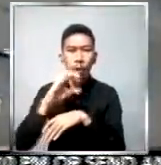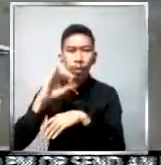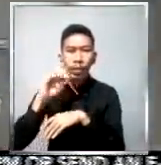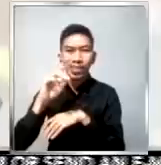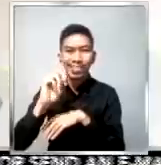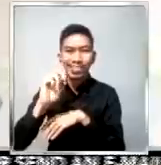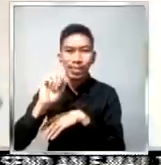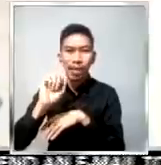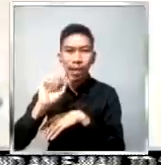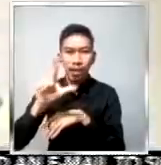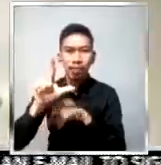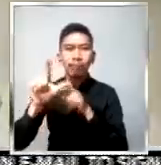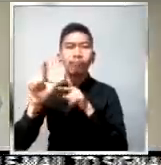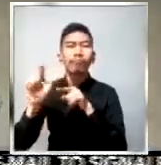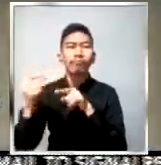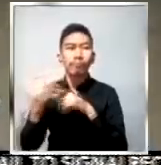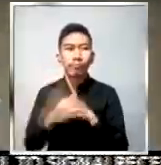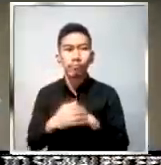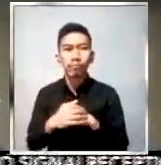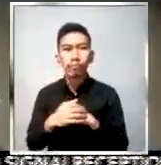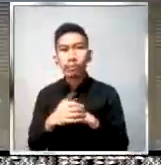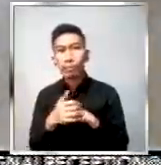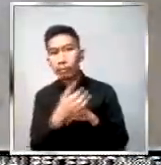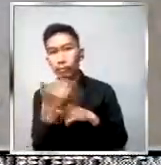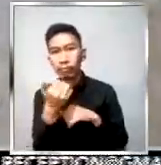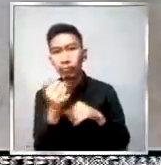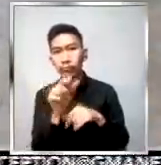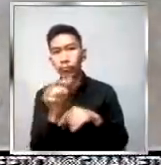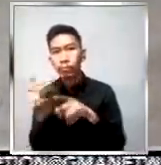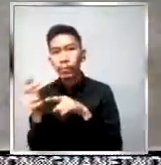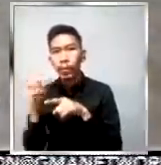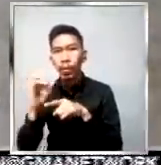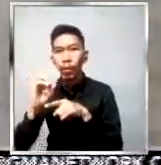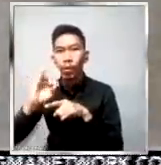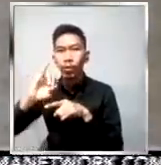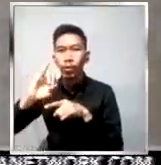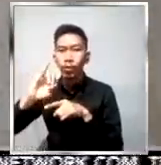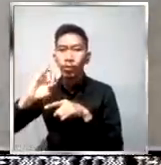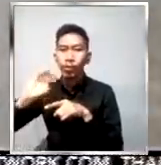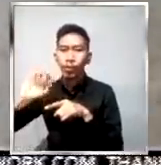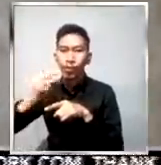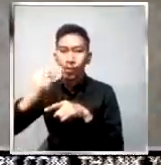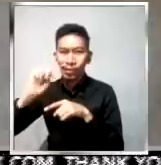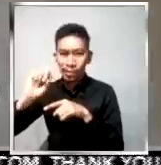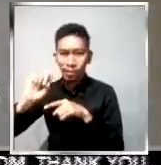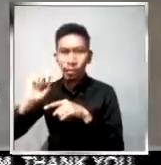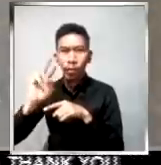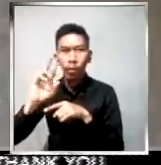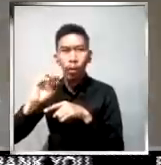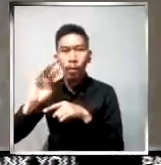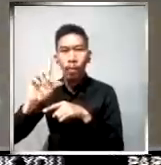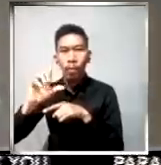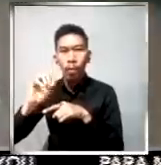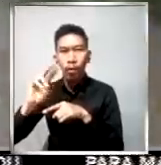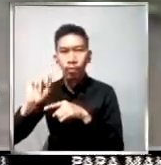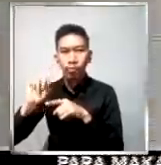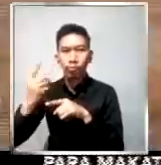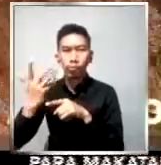Binaha naman ang ilang bahagi ng Odyongan, Romblon. Mahigit 10 bahay at 3 palaisdaan ang lumubog sa